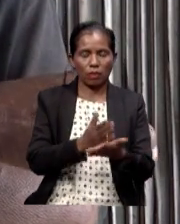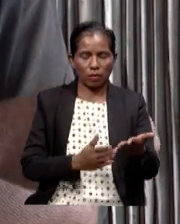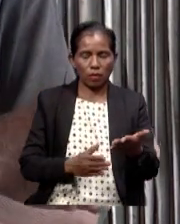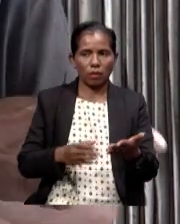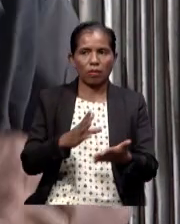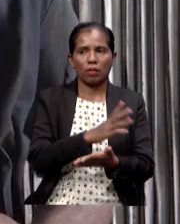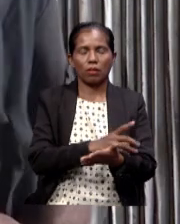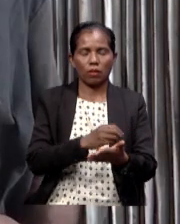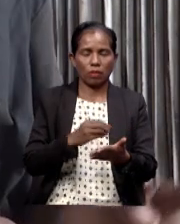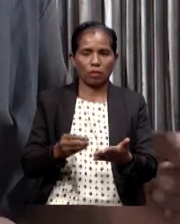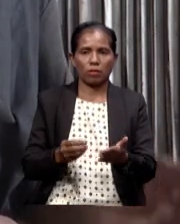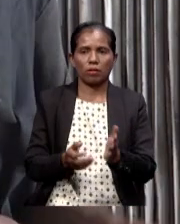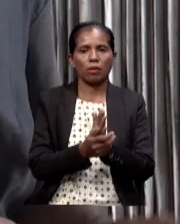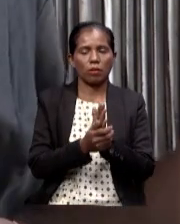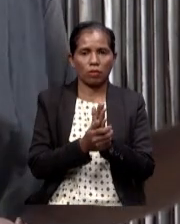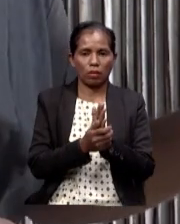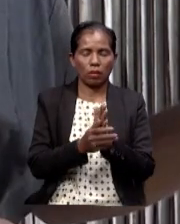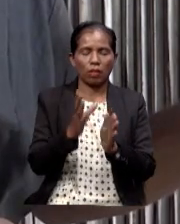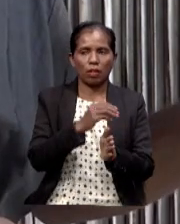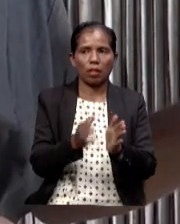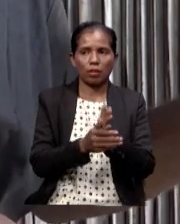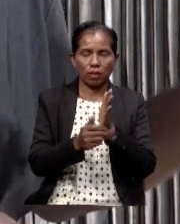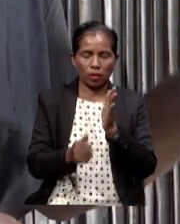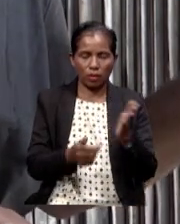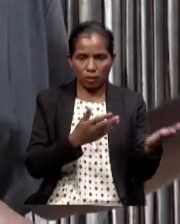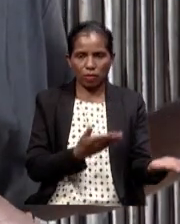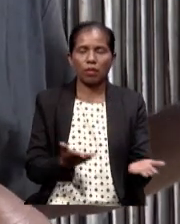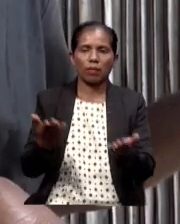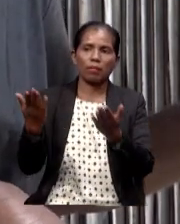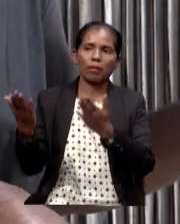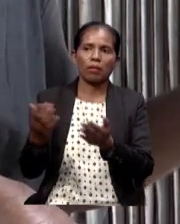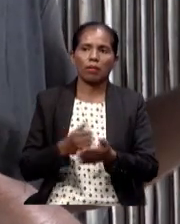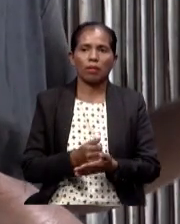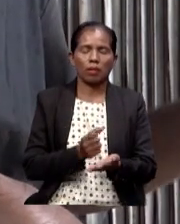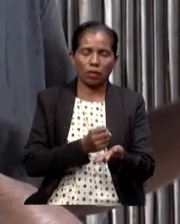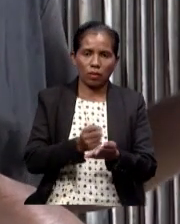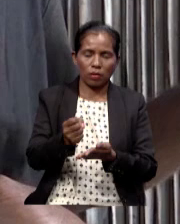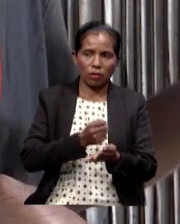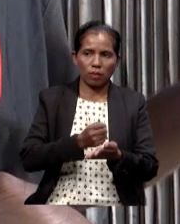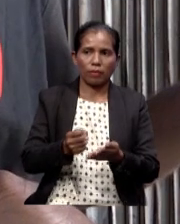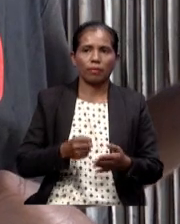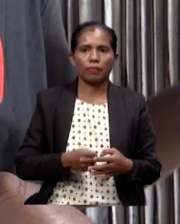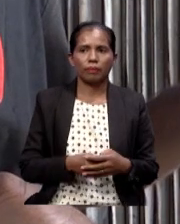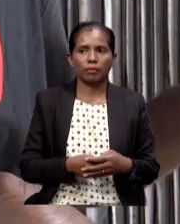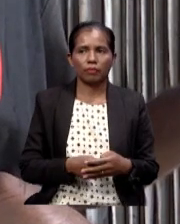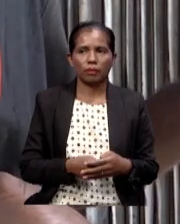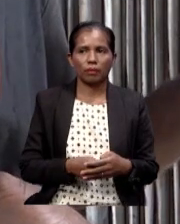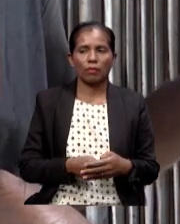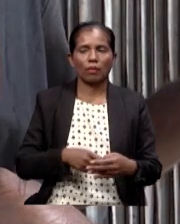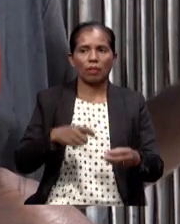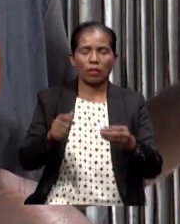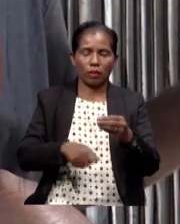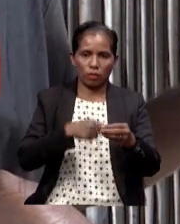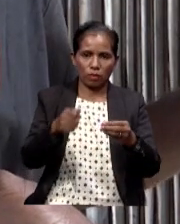suki sugit hantu saya utama di mai be part 2 pre oh se dulu mah